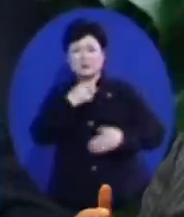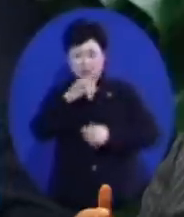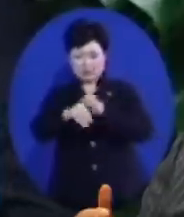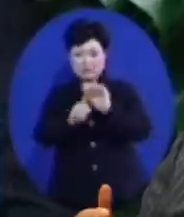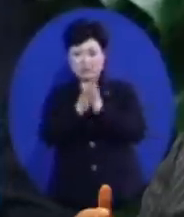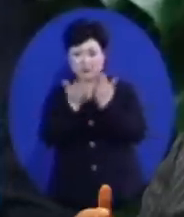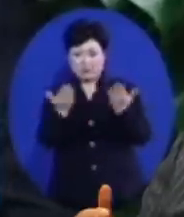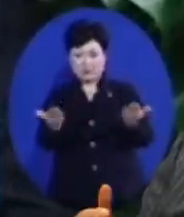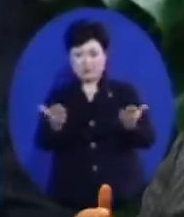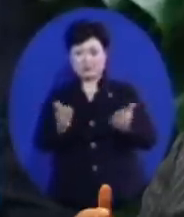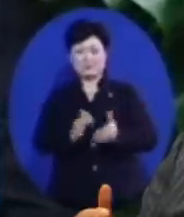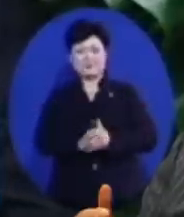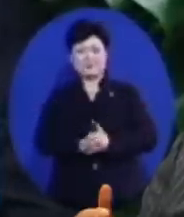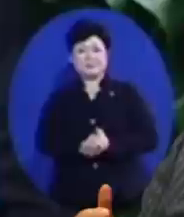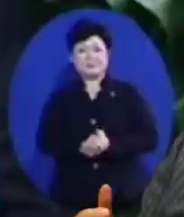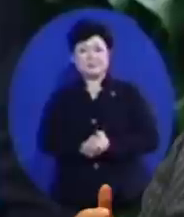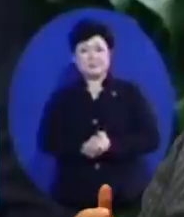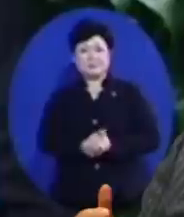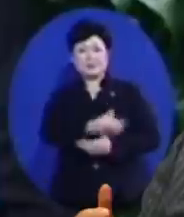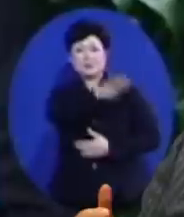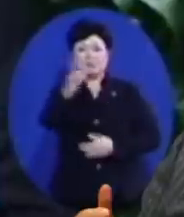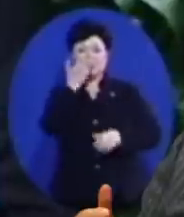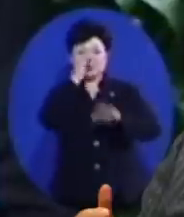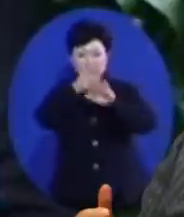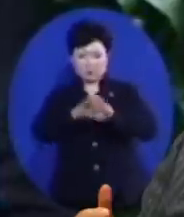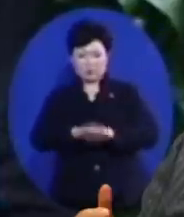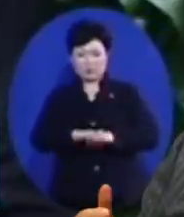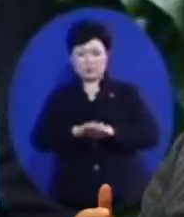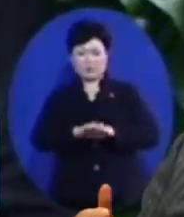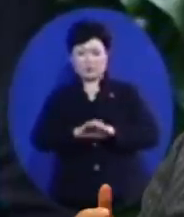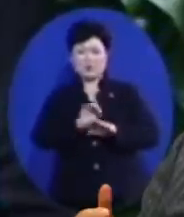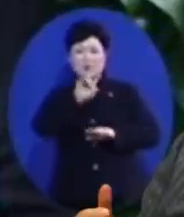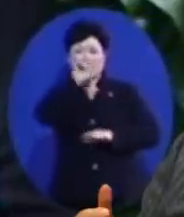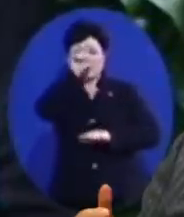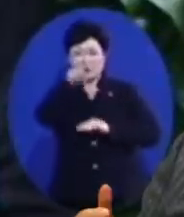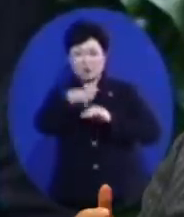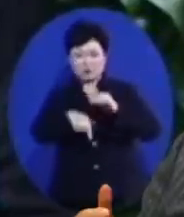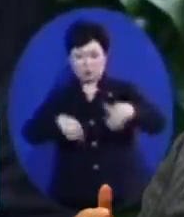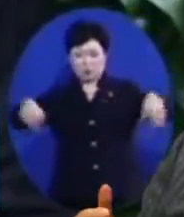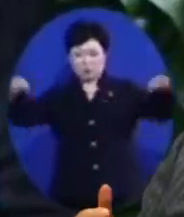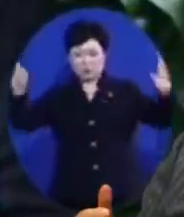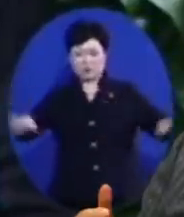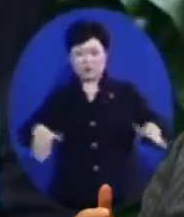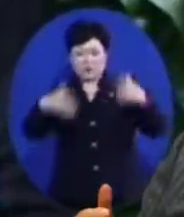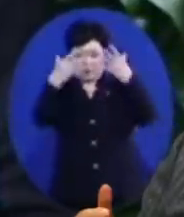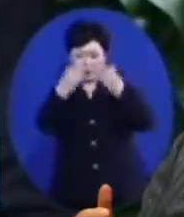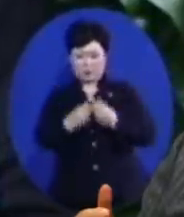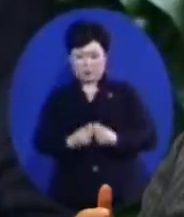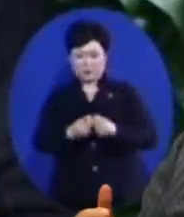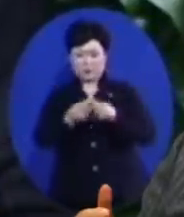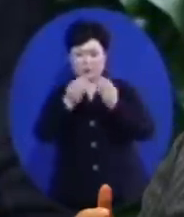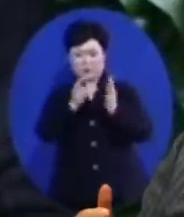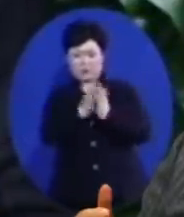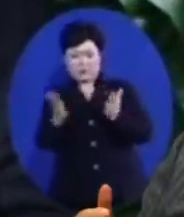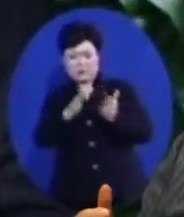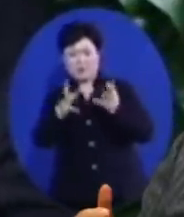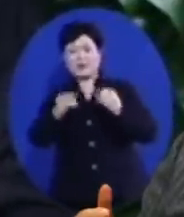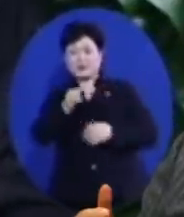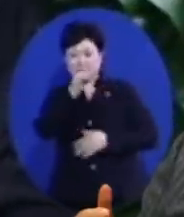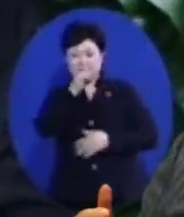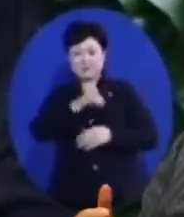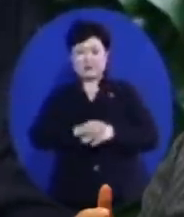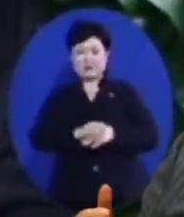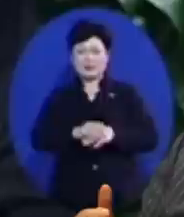성경에는 우리 성도들을 독수리에 비유해서 말씀한 곳이 굉장히 많습니다. 세상에 독수리가 있는가 하면